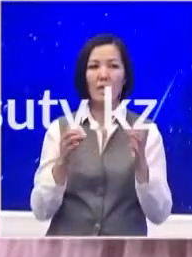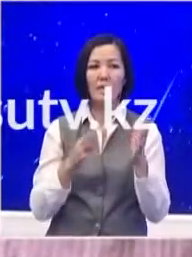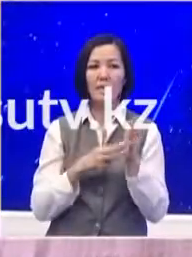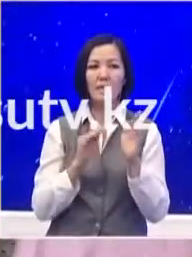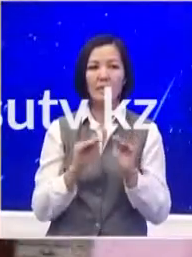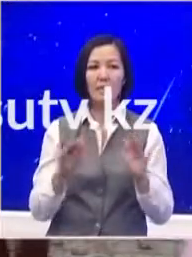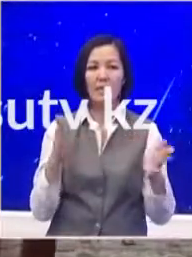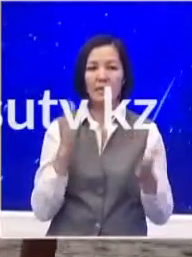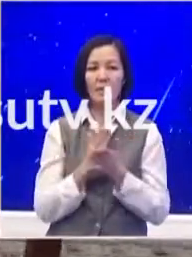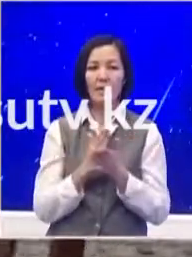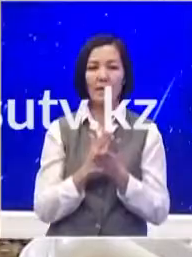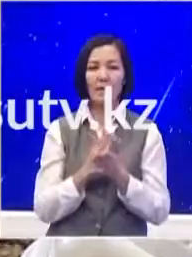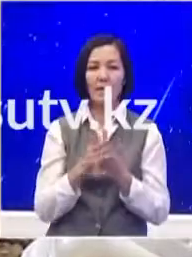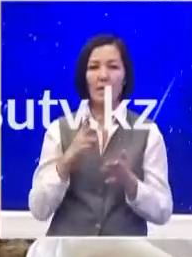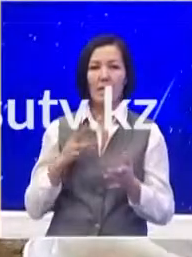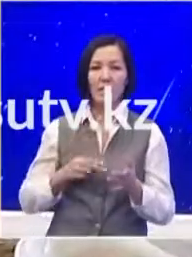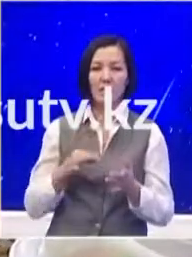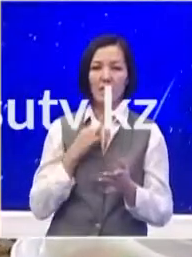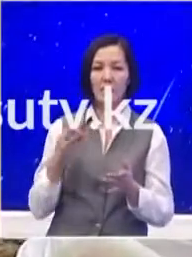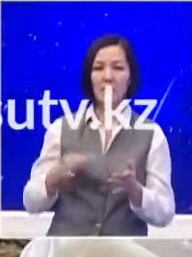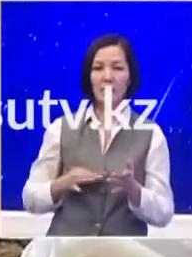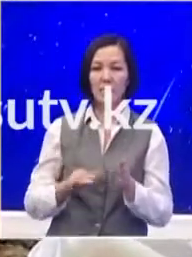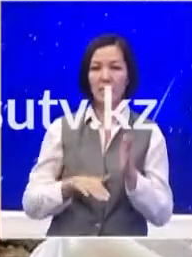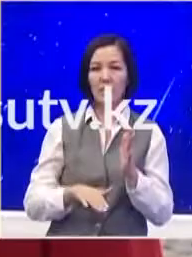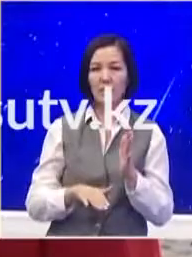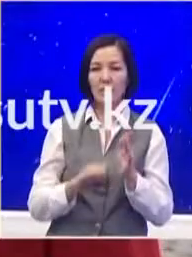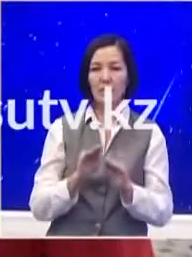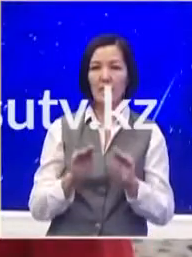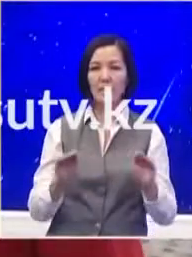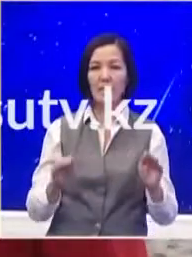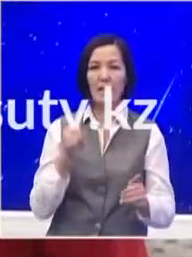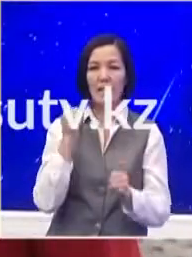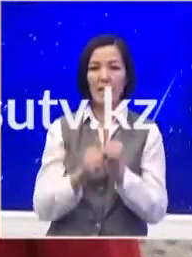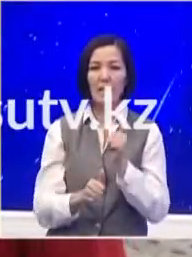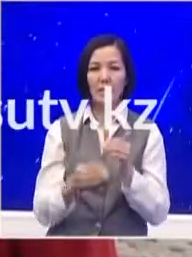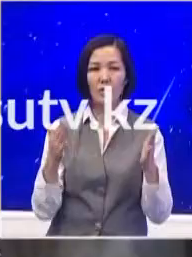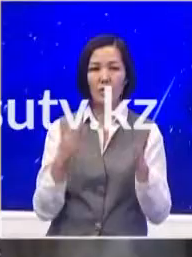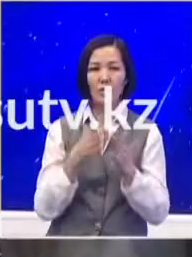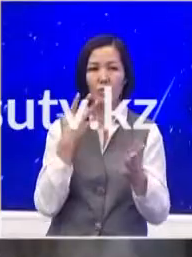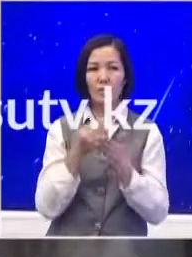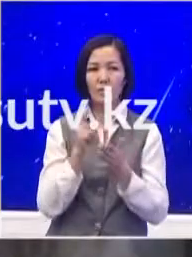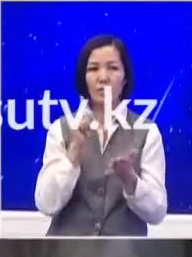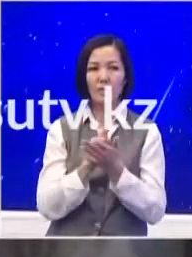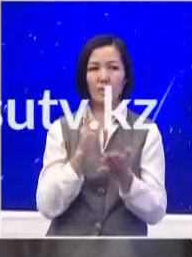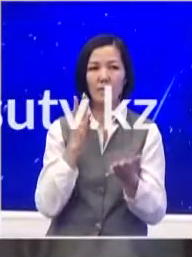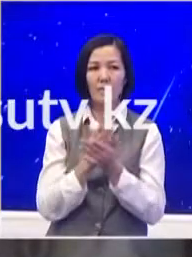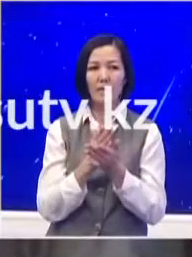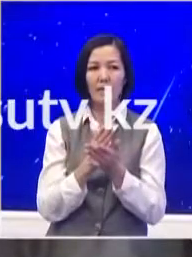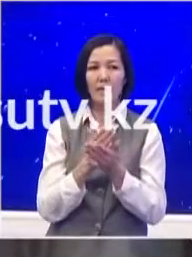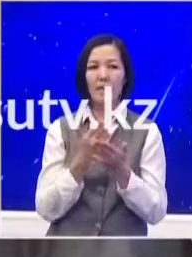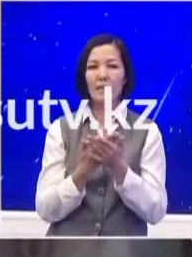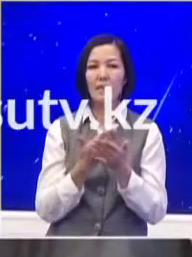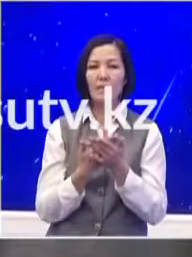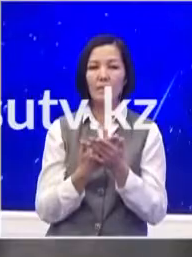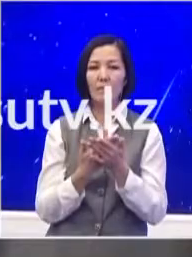Ол қыздарын жастайынан еңбекке баулыған 5 ұл, 3 қыздың әрқайсының үйде өз міндеті бар. Бірі ас үйдегі іске